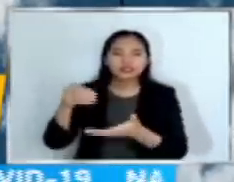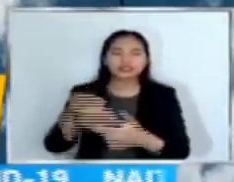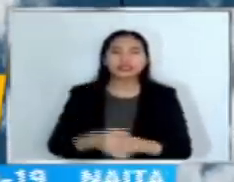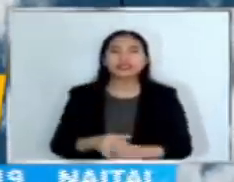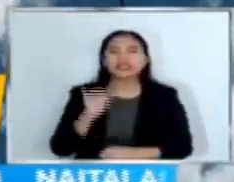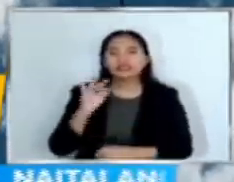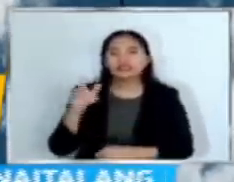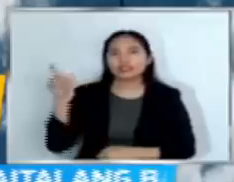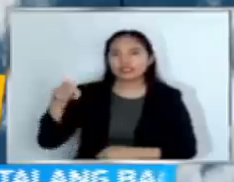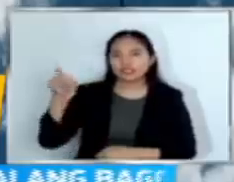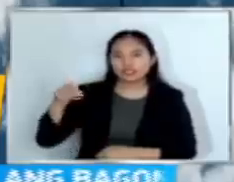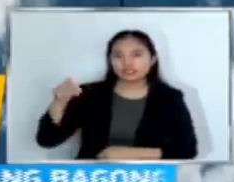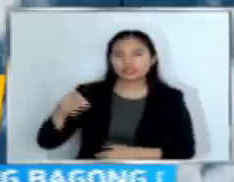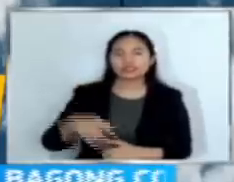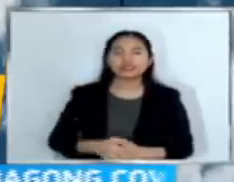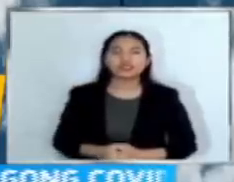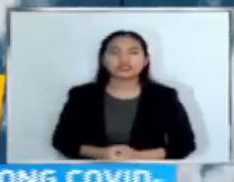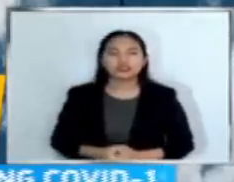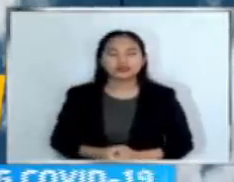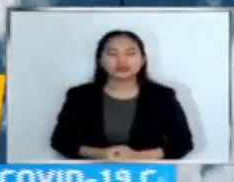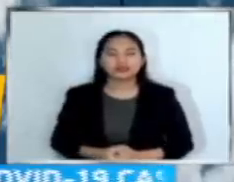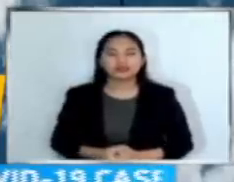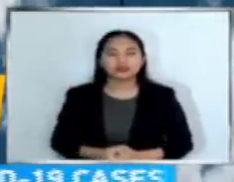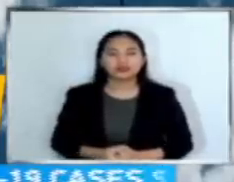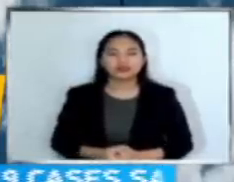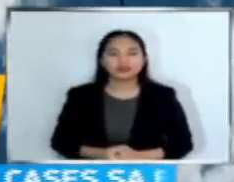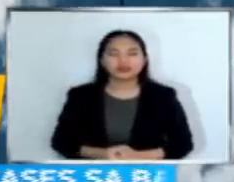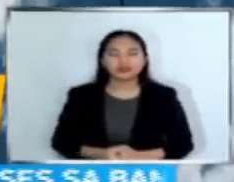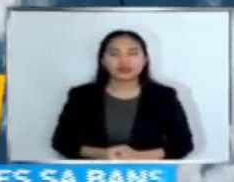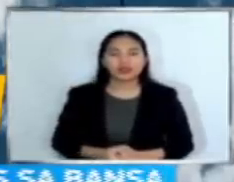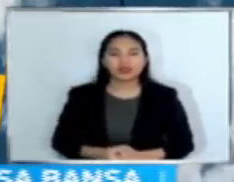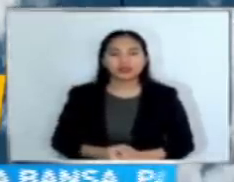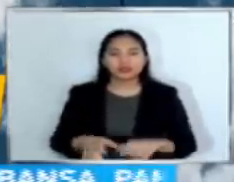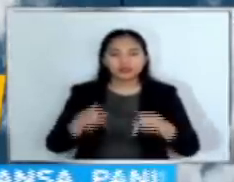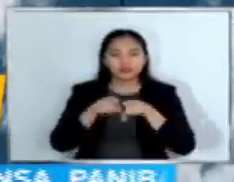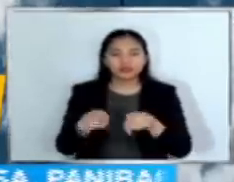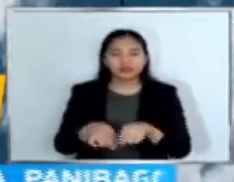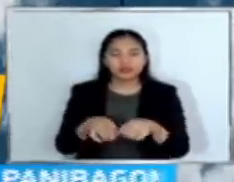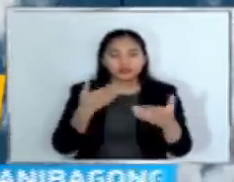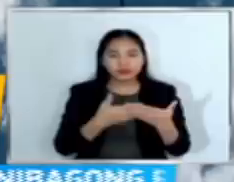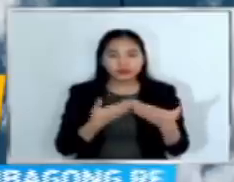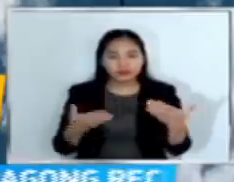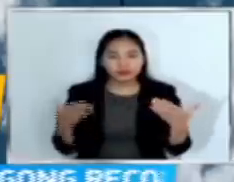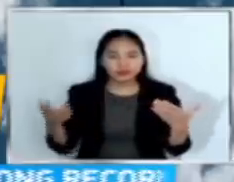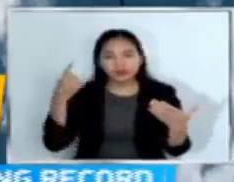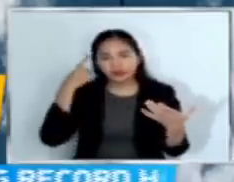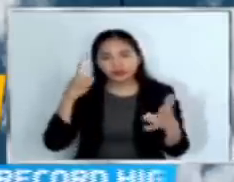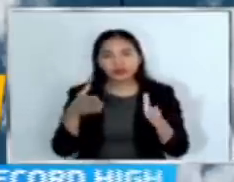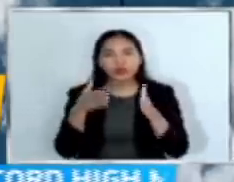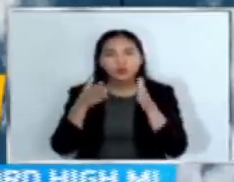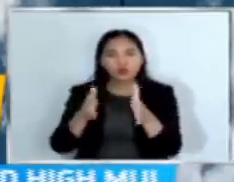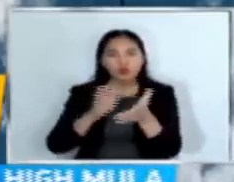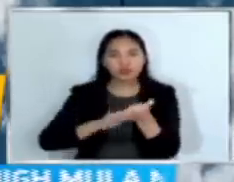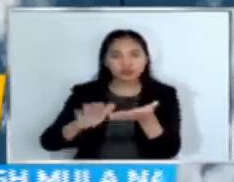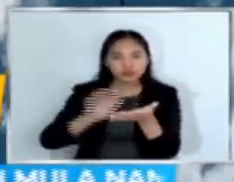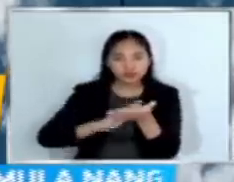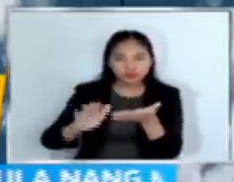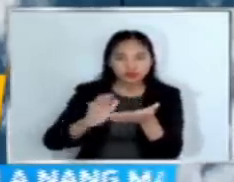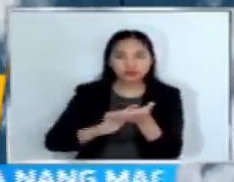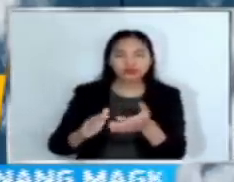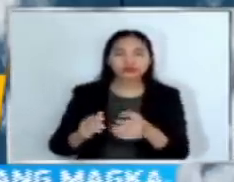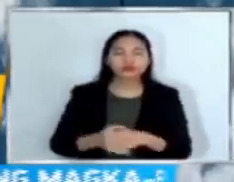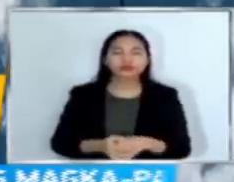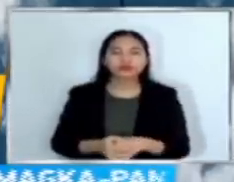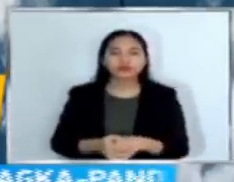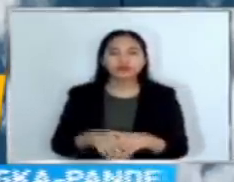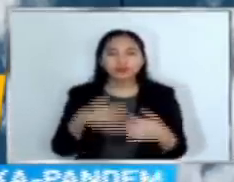local government units natin. Yung ating din naman pong mga equipment for road clearing, pati yung ating mga puwersa for search and rescue